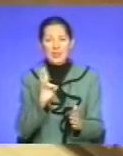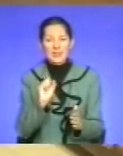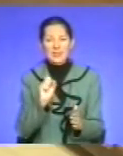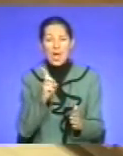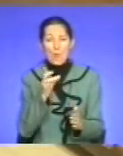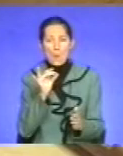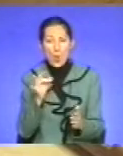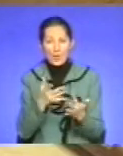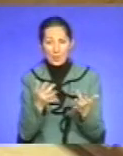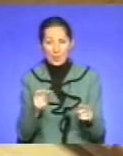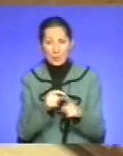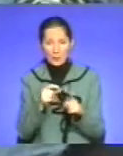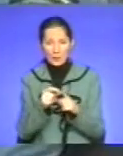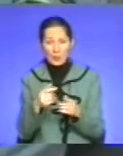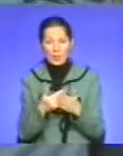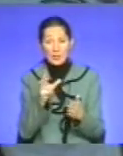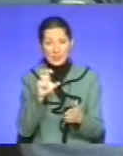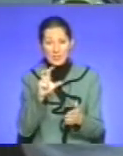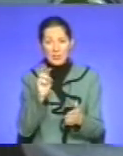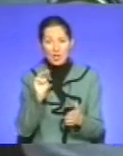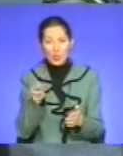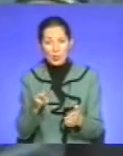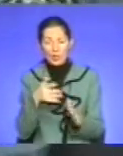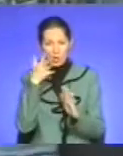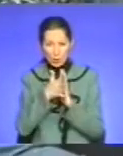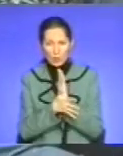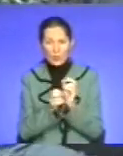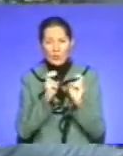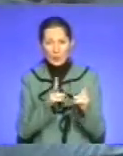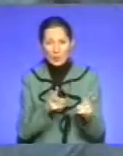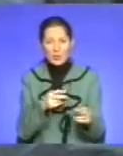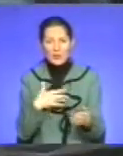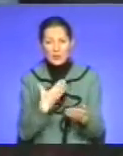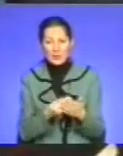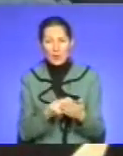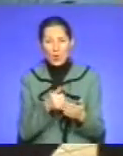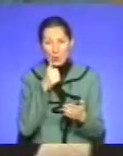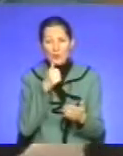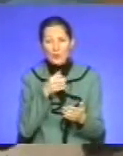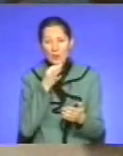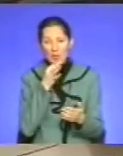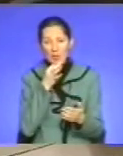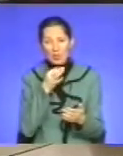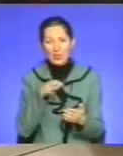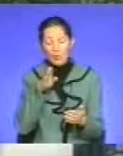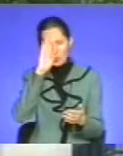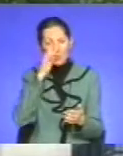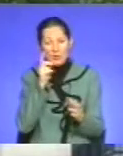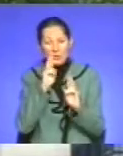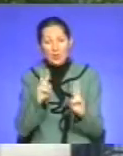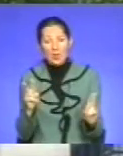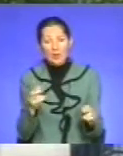калібру майже 300 штук. Чи розумів небезпеку від свого таємного захоплення пенсіонер з Чортківщини, хто знає. Та, на жаль,